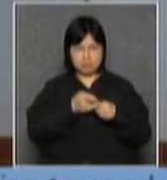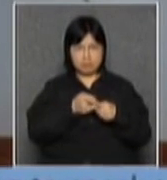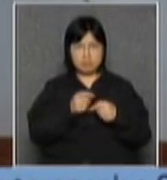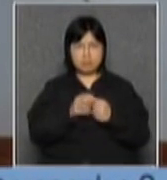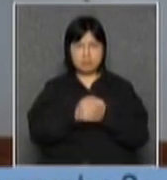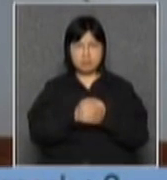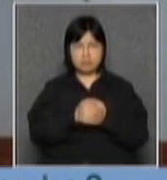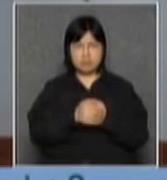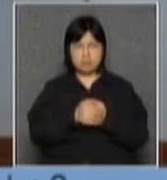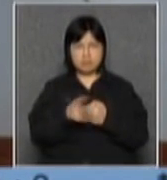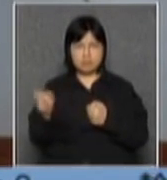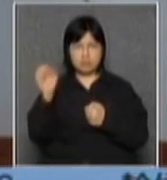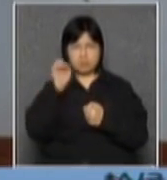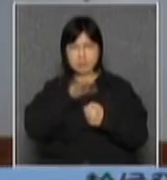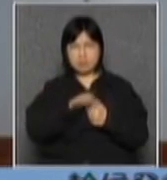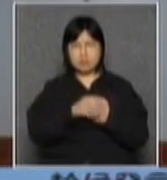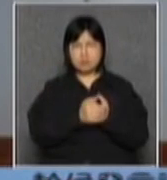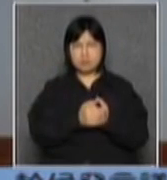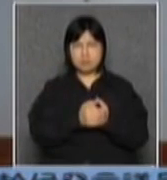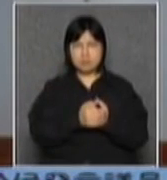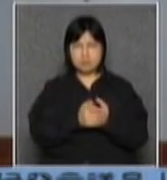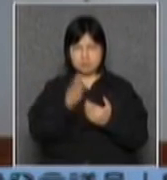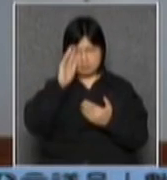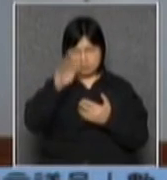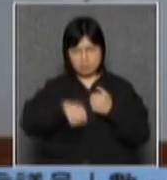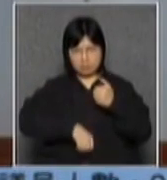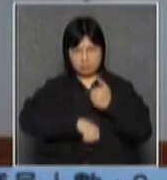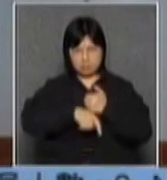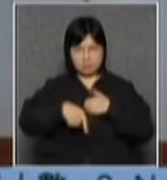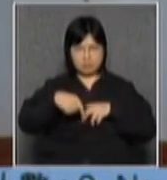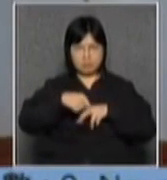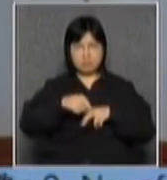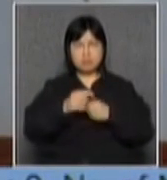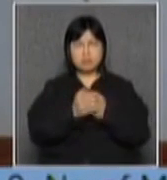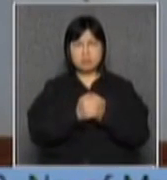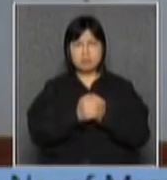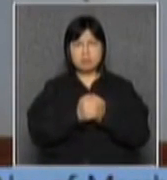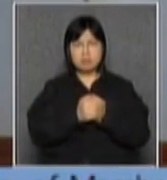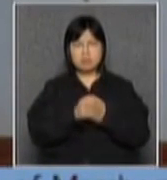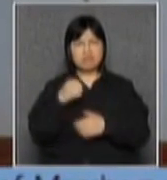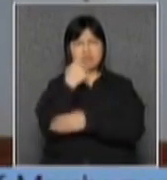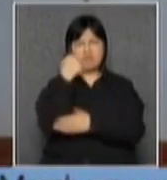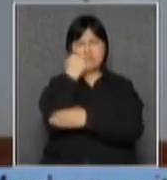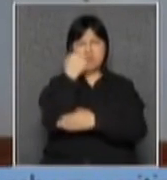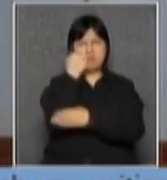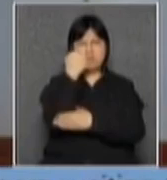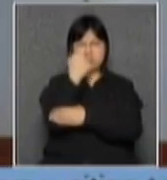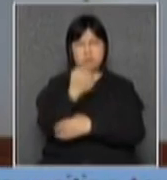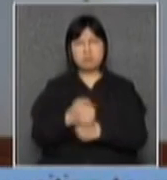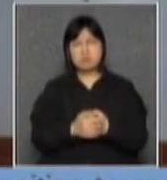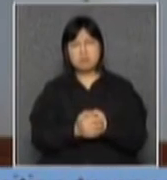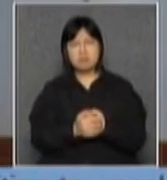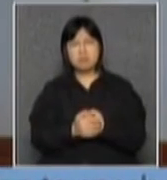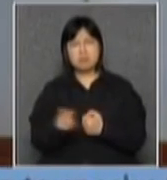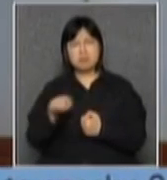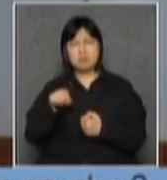當佢喺度講話未來基金嘅時候，我當然係誓死反對啦。咁呢個點解要